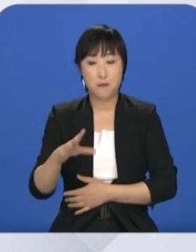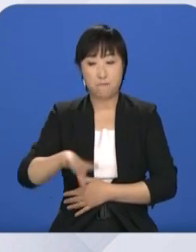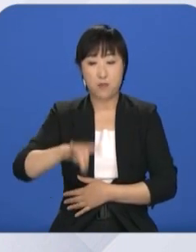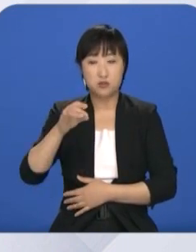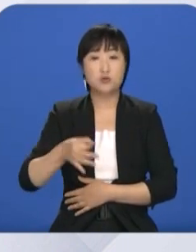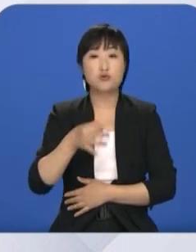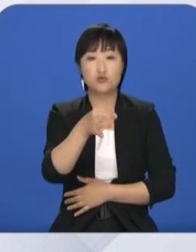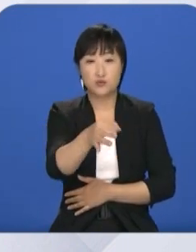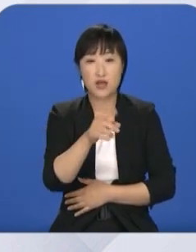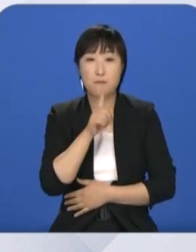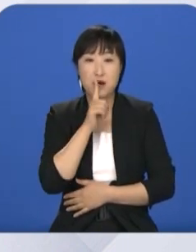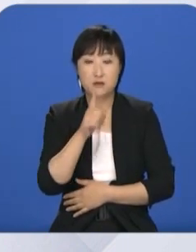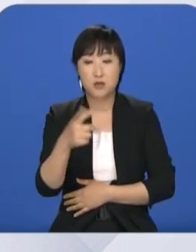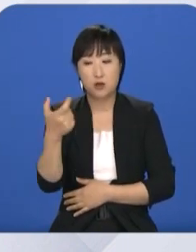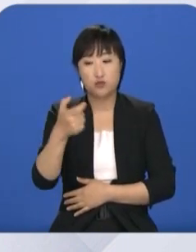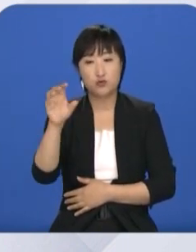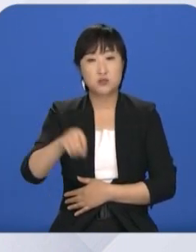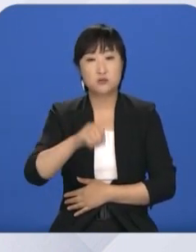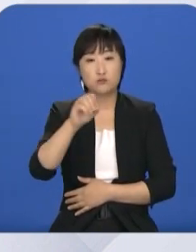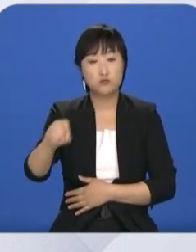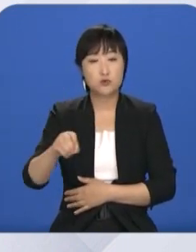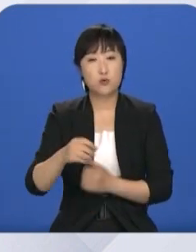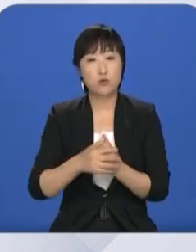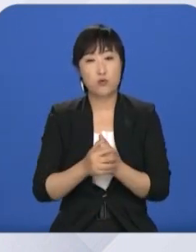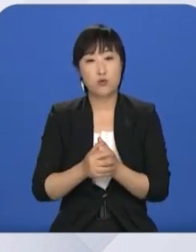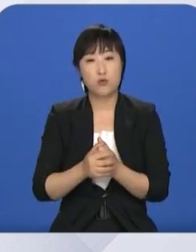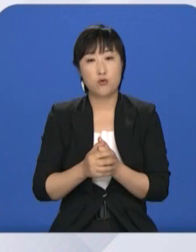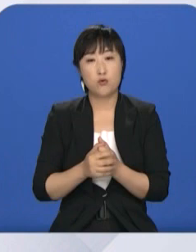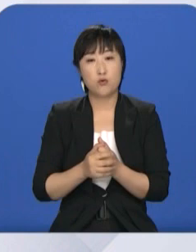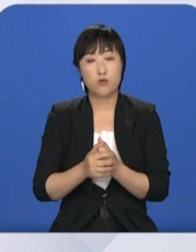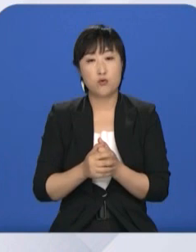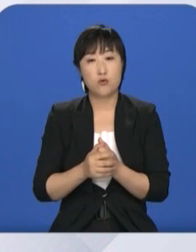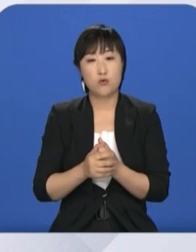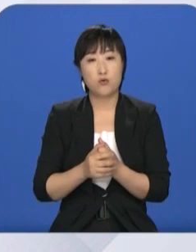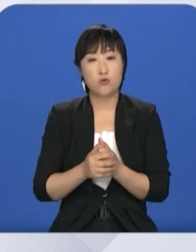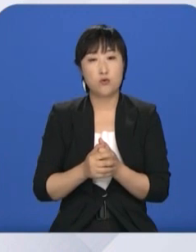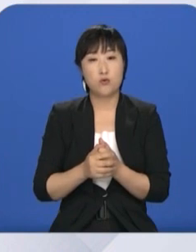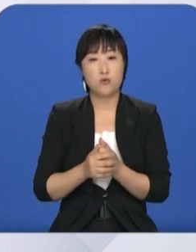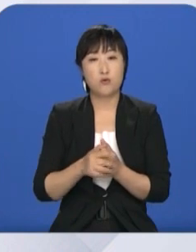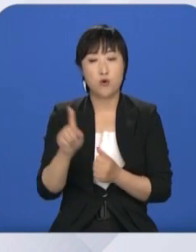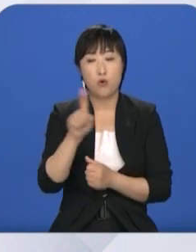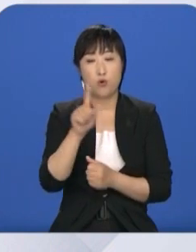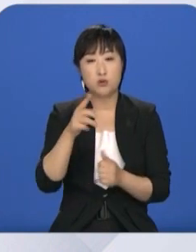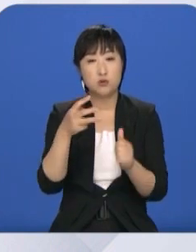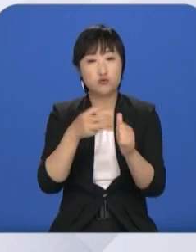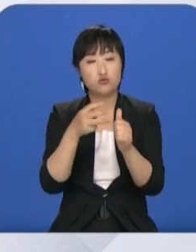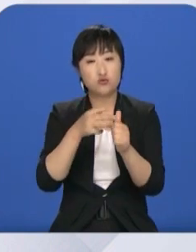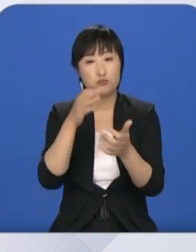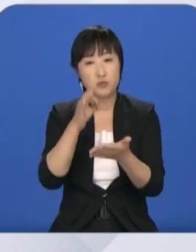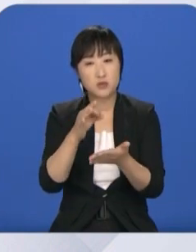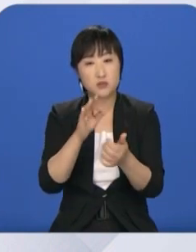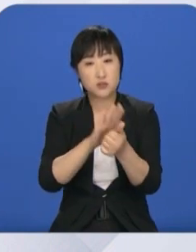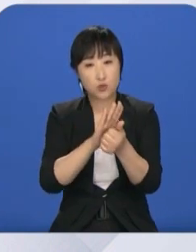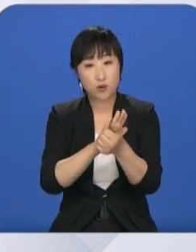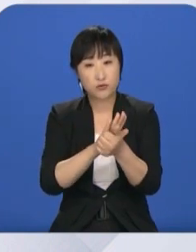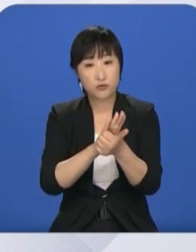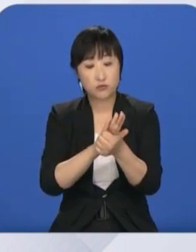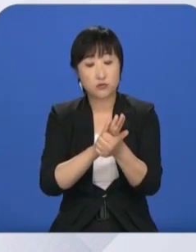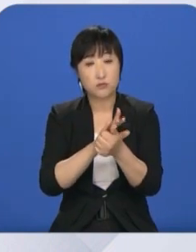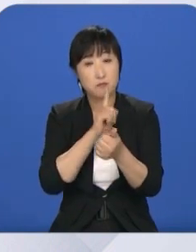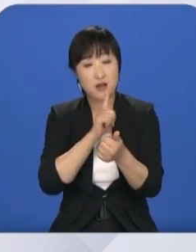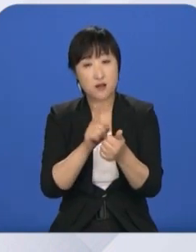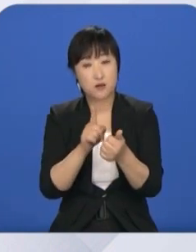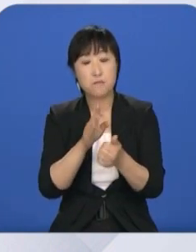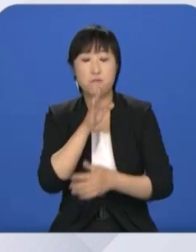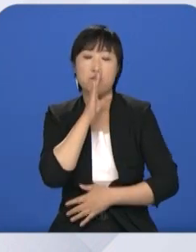선지급한다고 하셨는데 예. 60% 이 연소득의 60%는 어디 군에서 군비로 지원한다 그 말씀이죠?